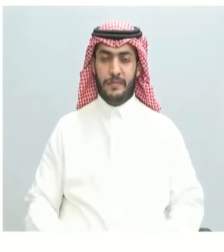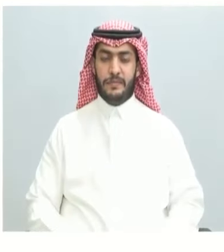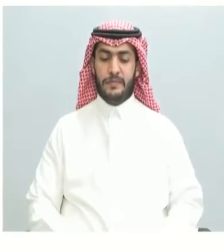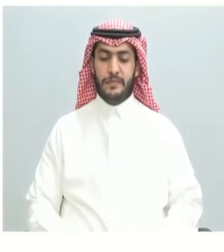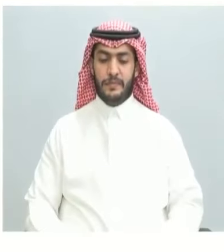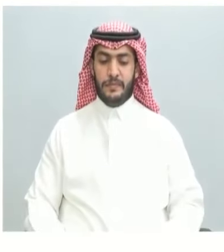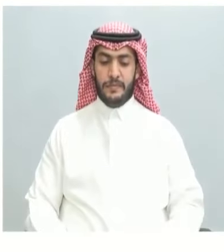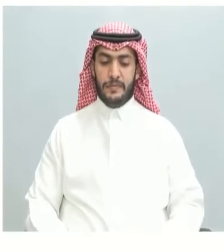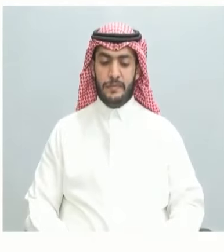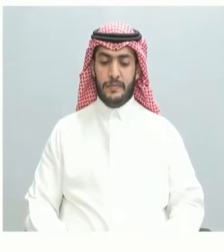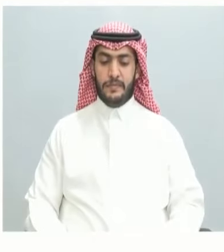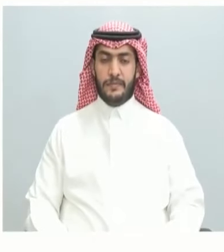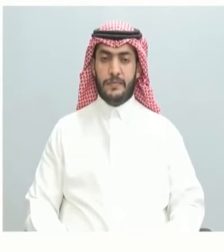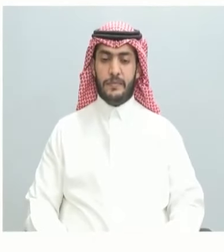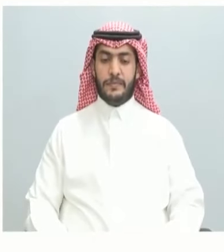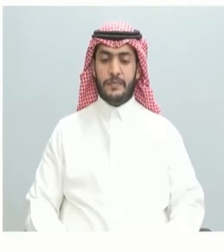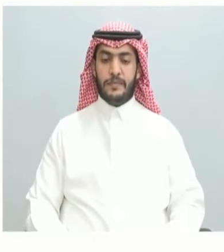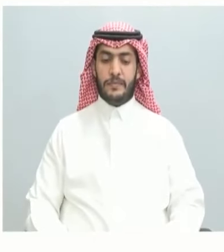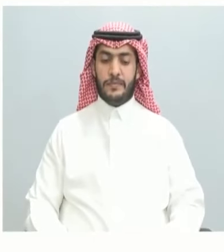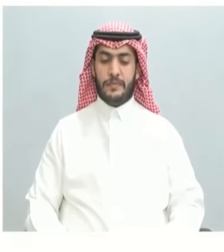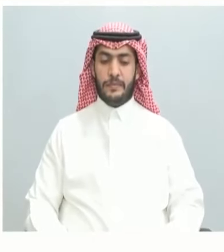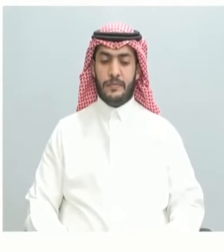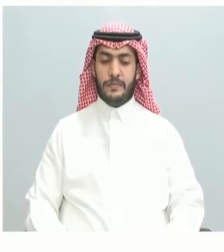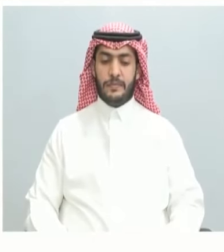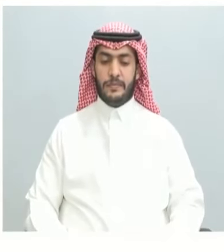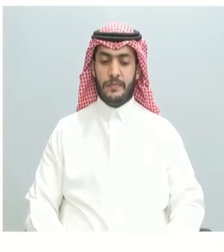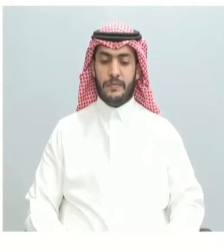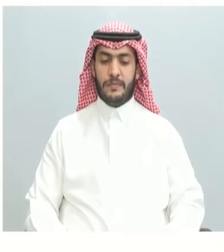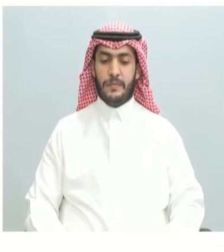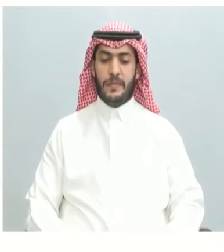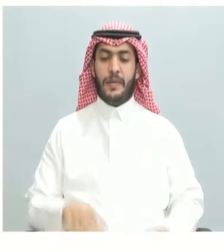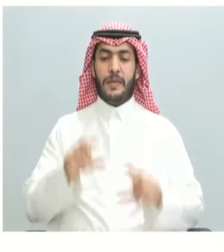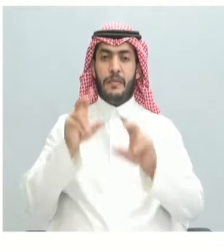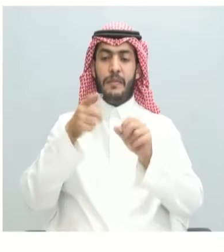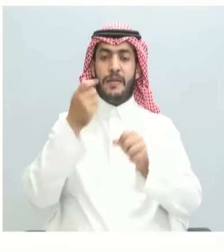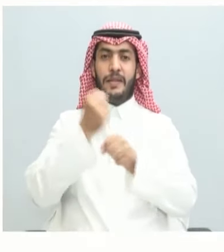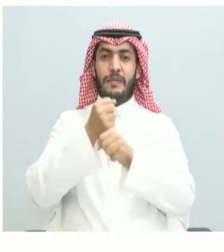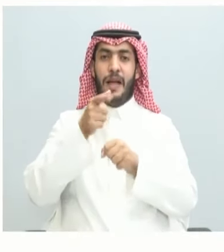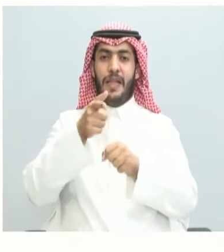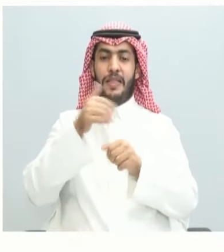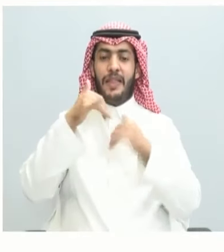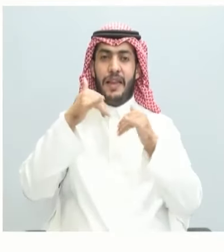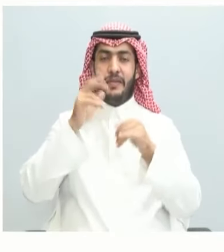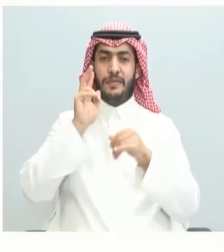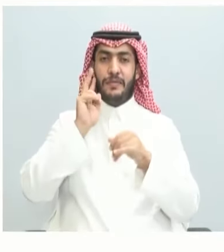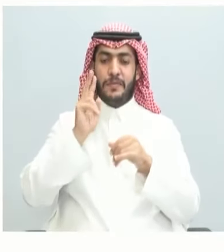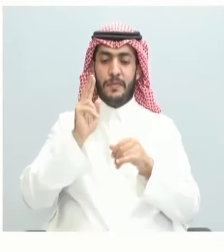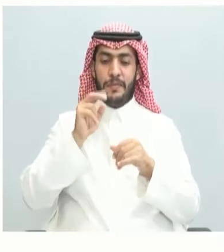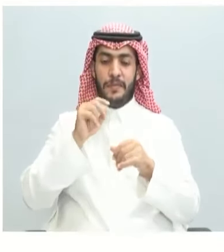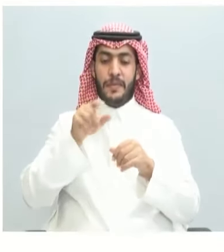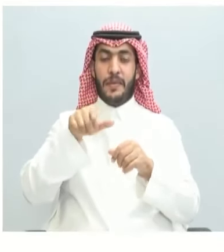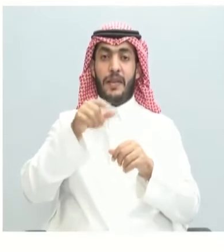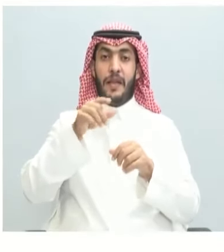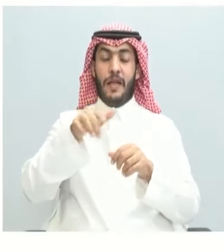ارتد اذا كنت عند الحافه طيب ماذا نستخدم في هذه اللبنه